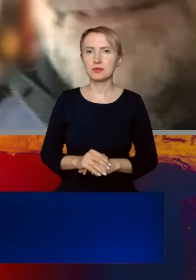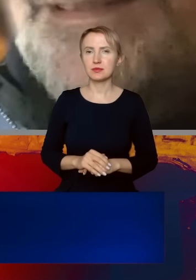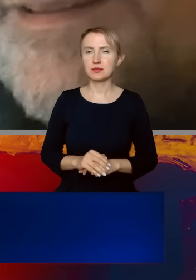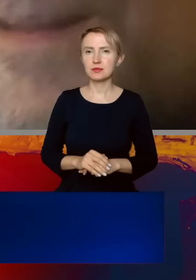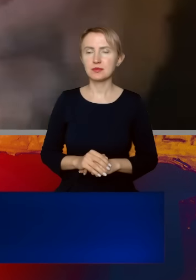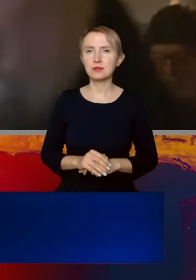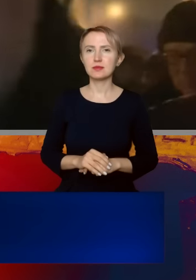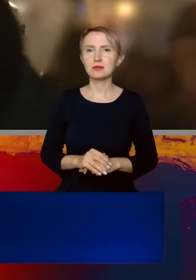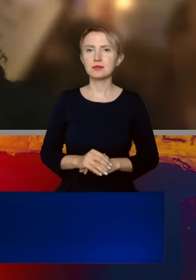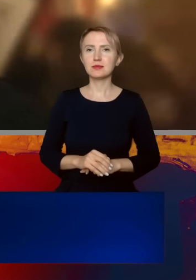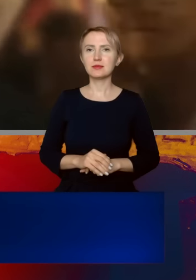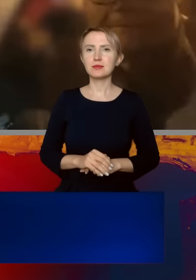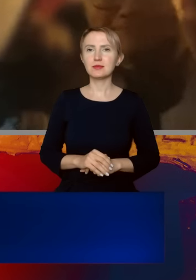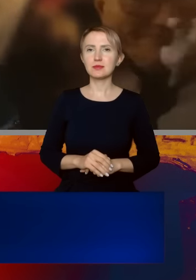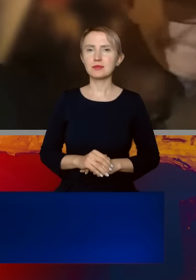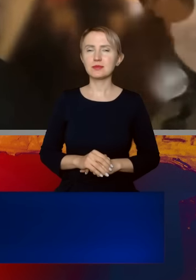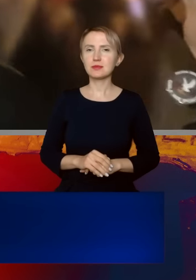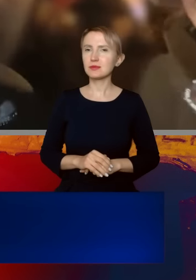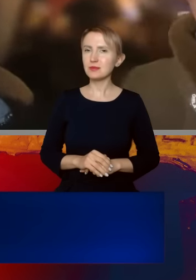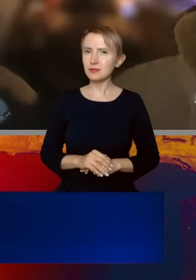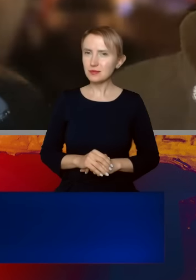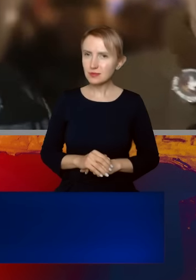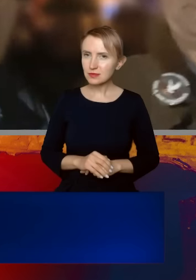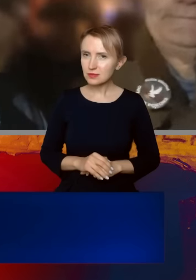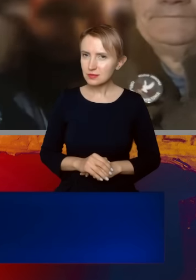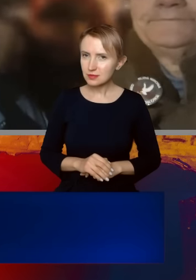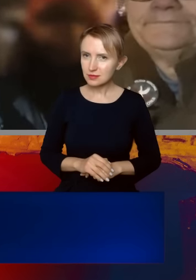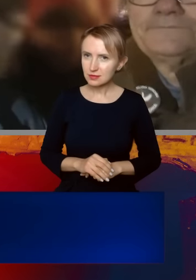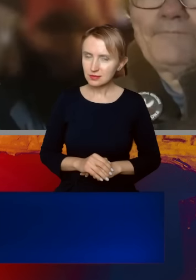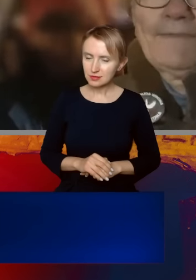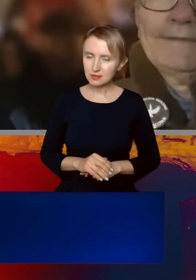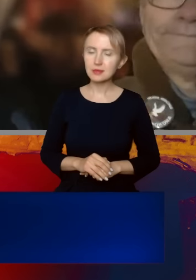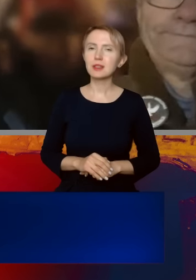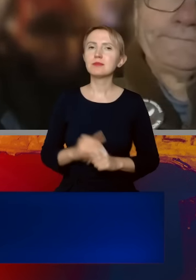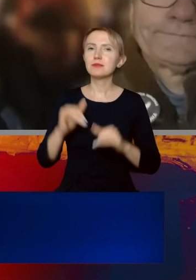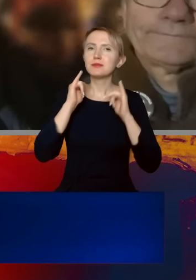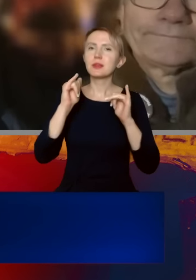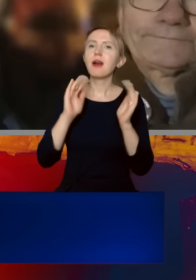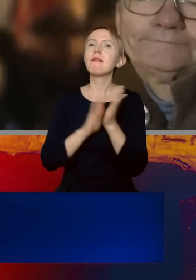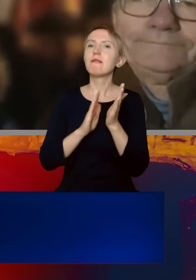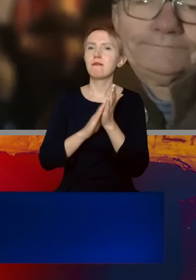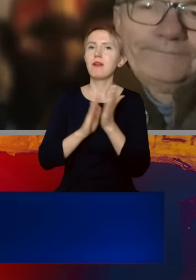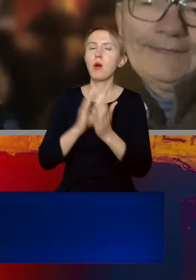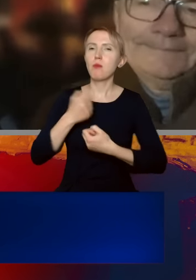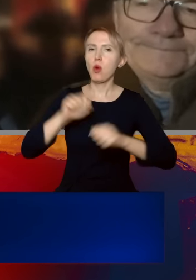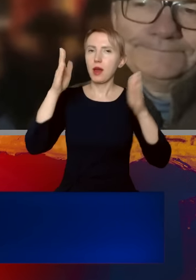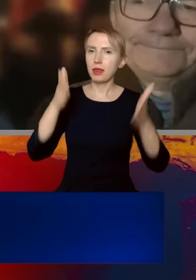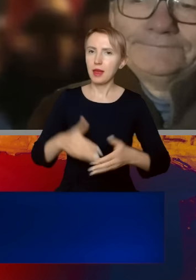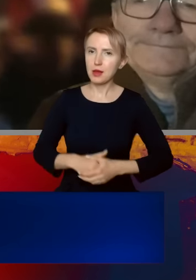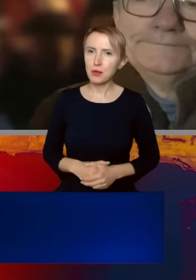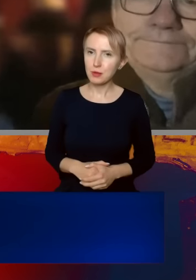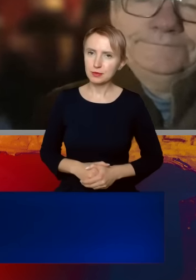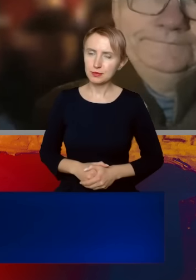chwała bohaterom! Bardzo... Cześć i chwała bohaterom! Cześć i chwała